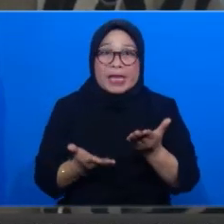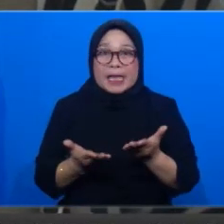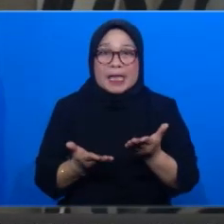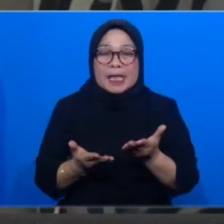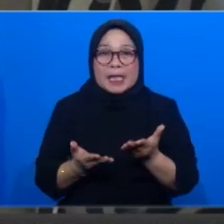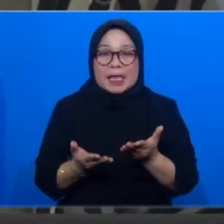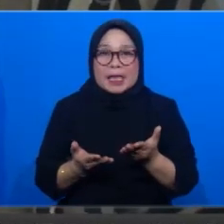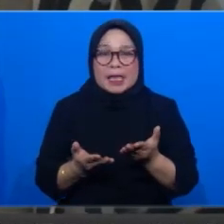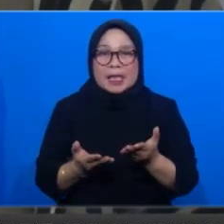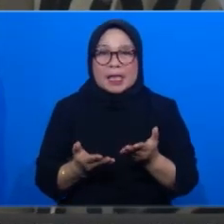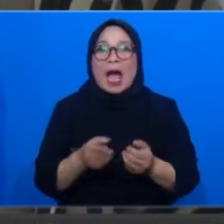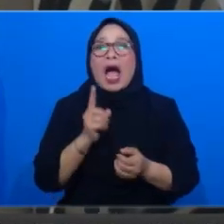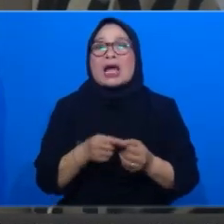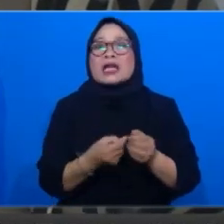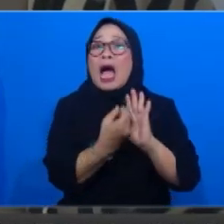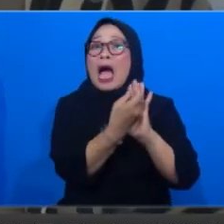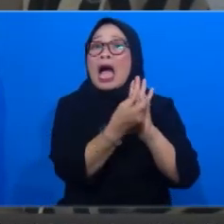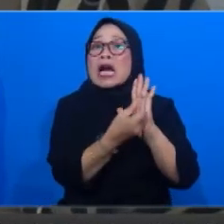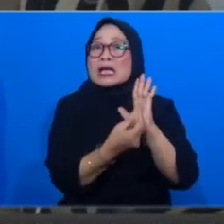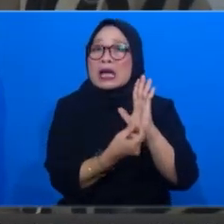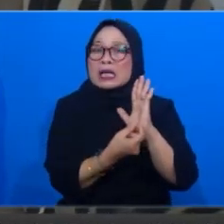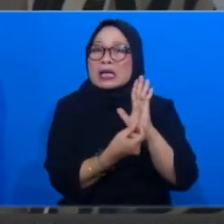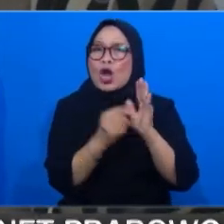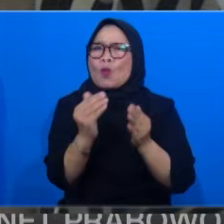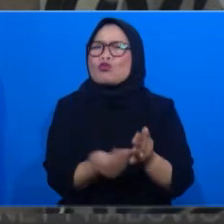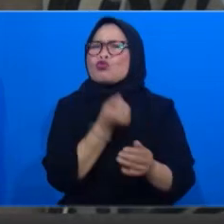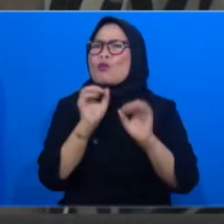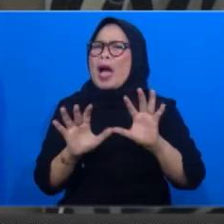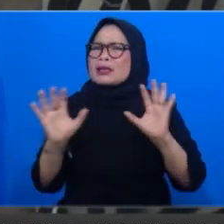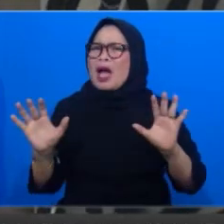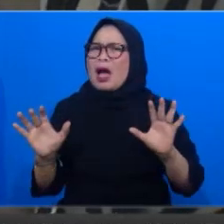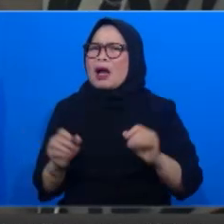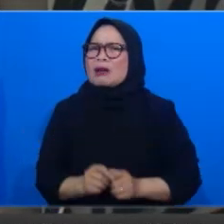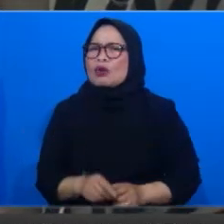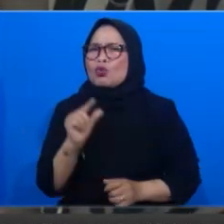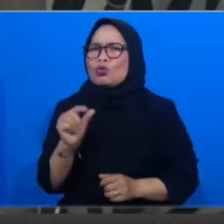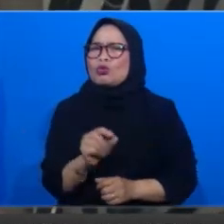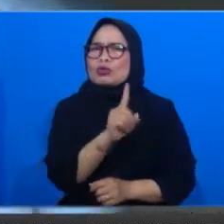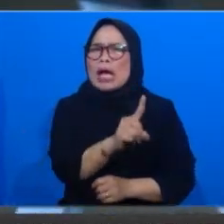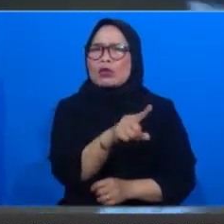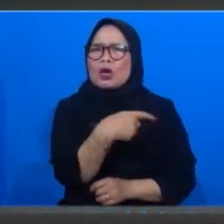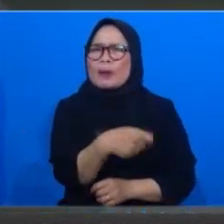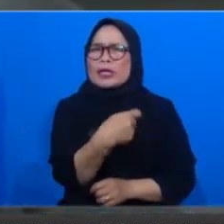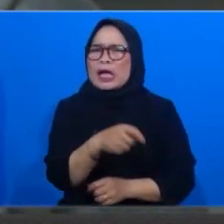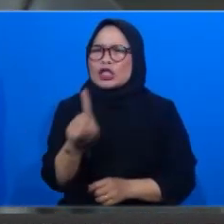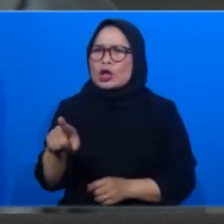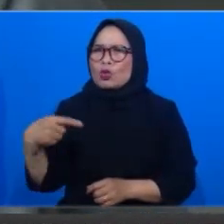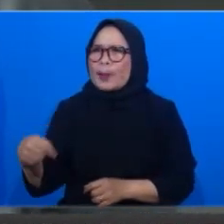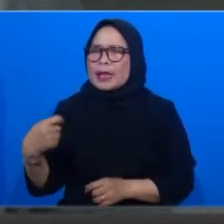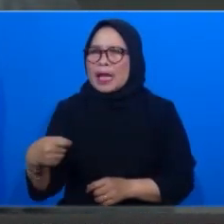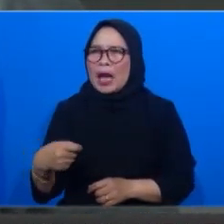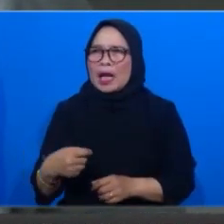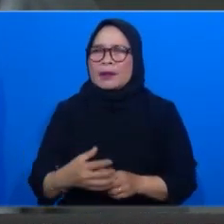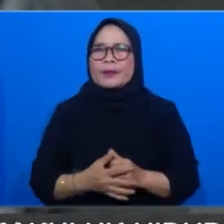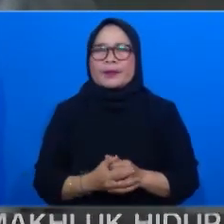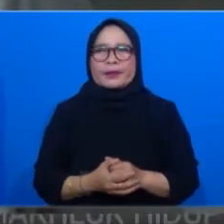ya anggaran yang butuh banyak gitu loh untuk satu-satu kementerian itu. Pendapat saya sih sebenarnya tuh